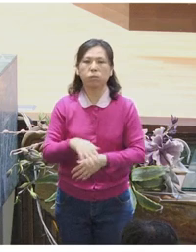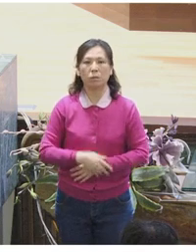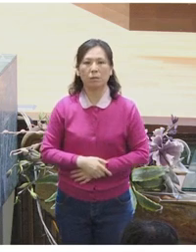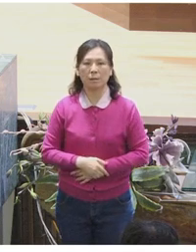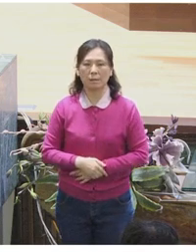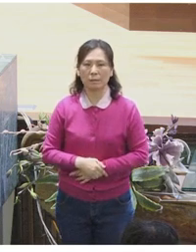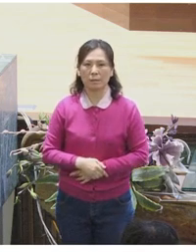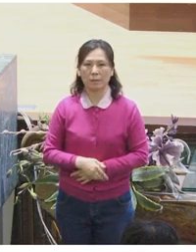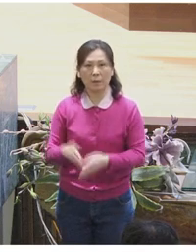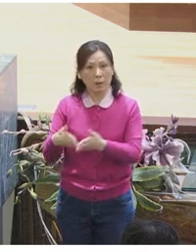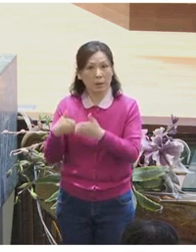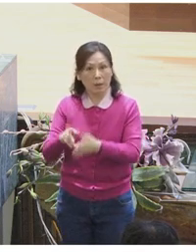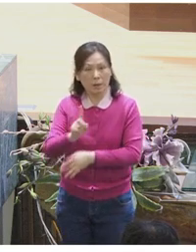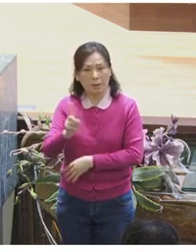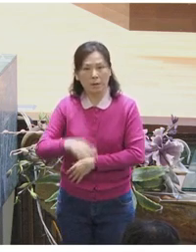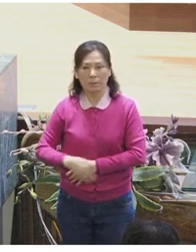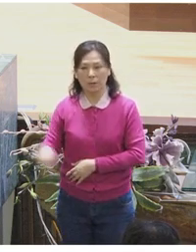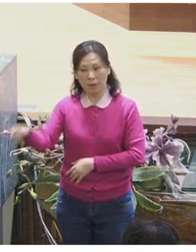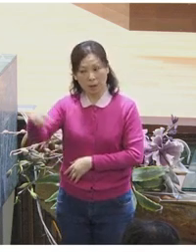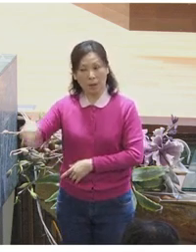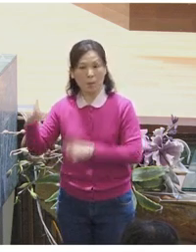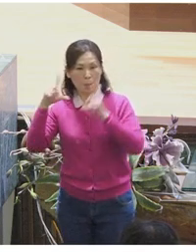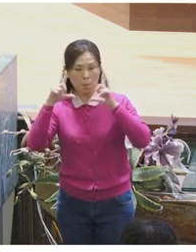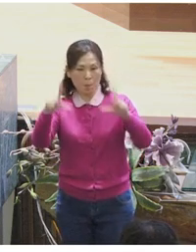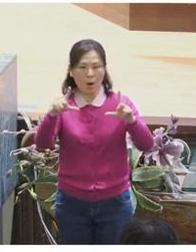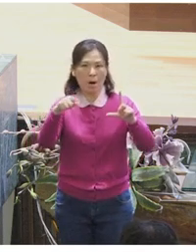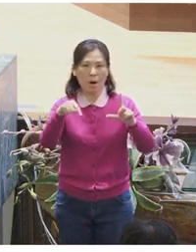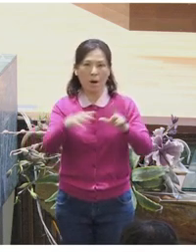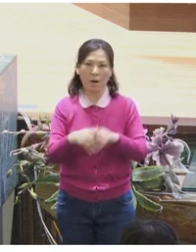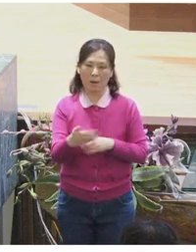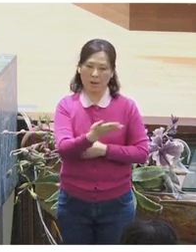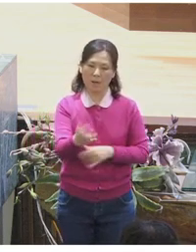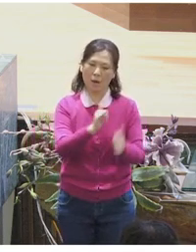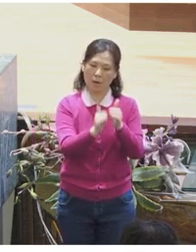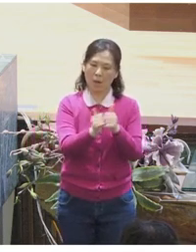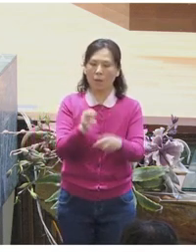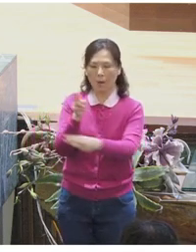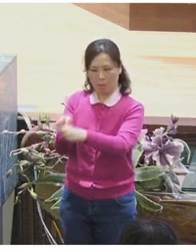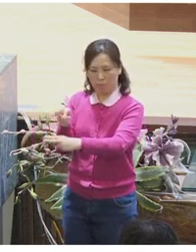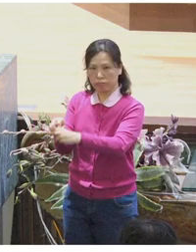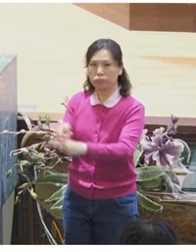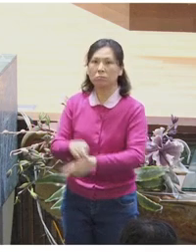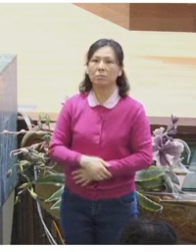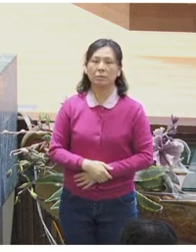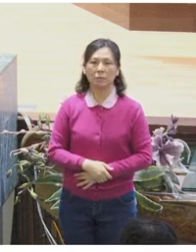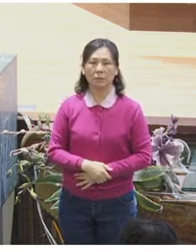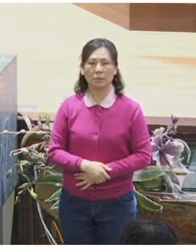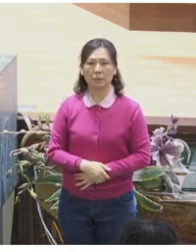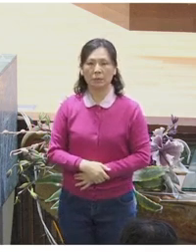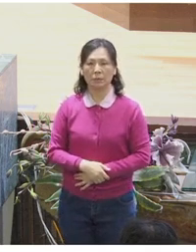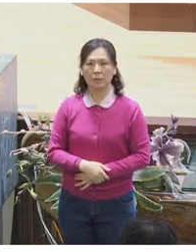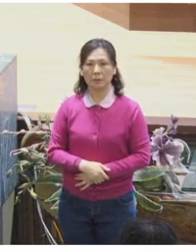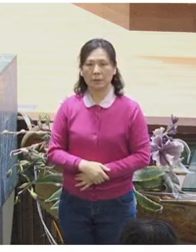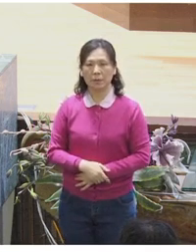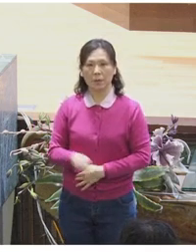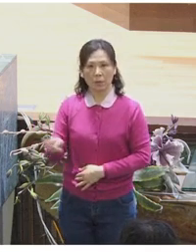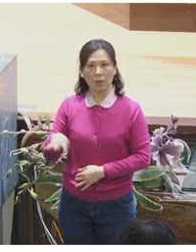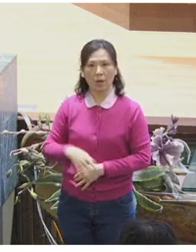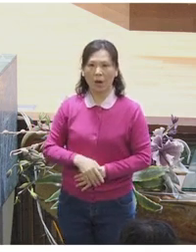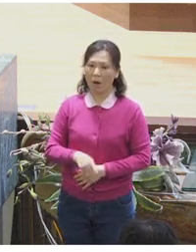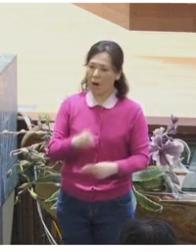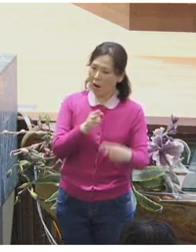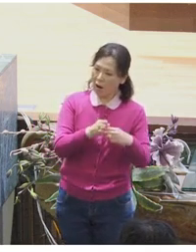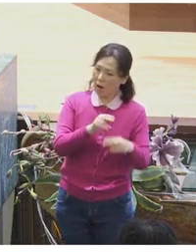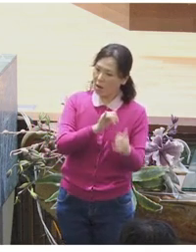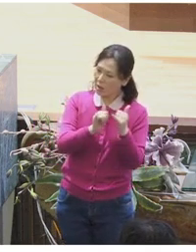重要的你们站出来讲话要让人民信服，啊，你人要觉得说你讲的话是对